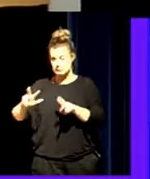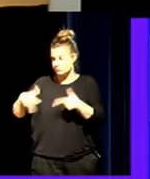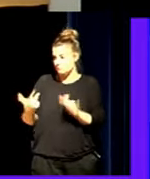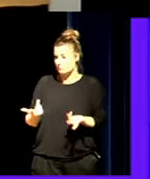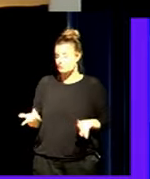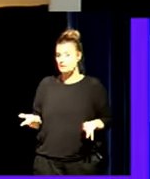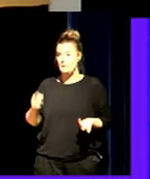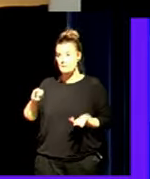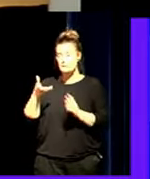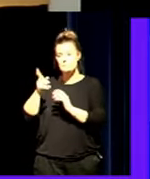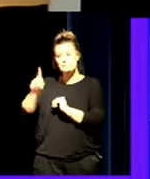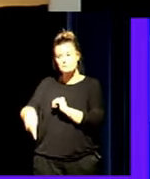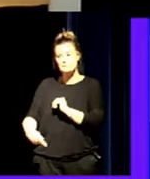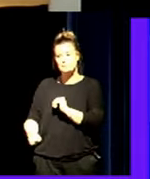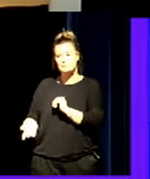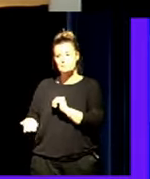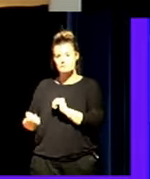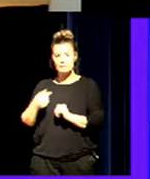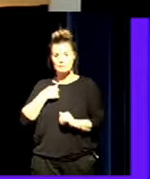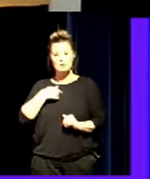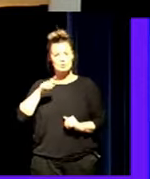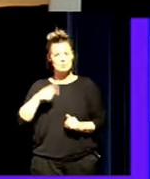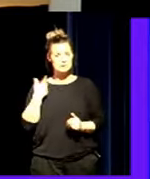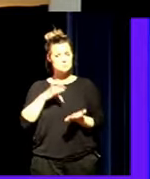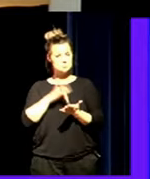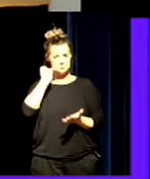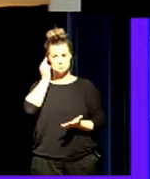asko, eta ni baita ere erosna baritu egin dut,